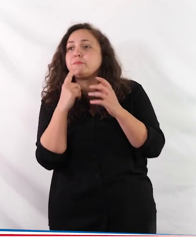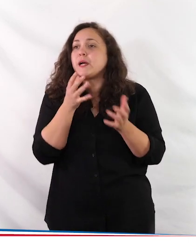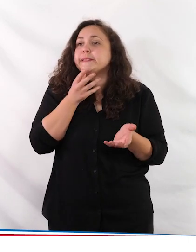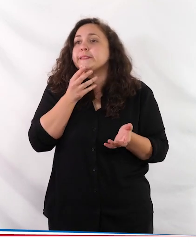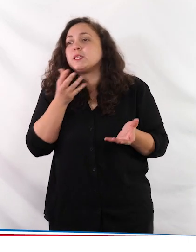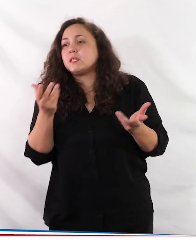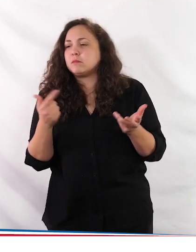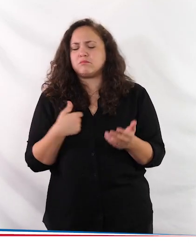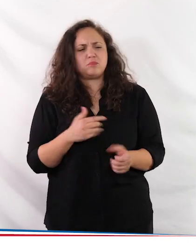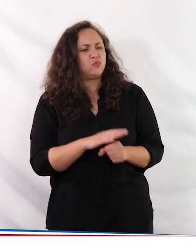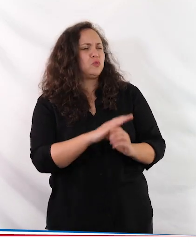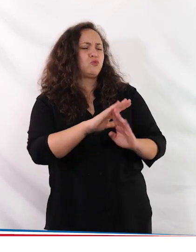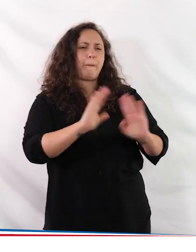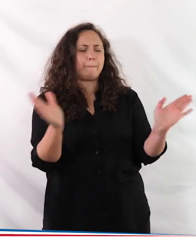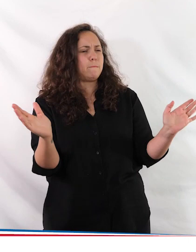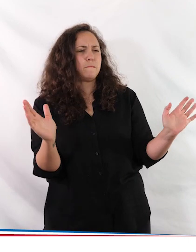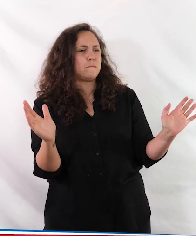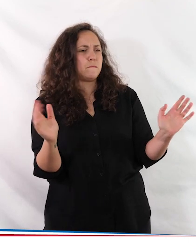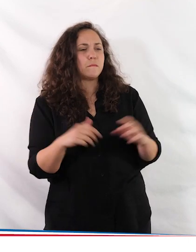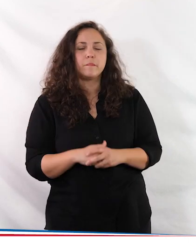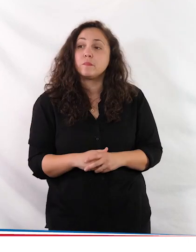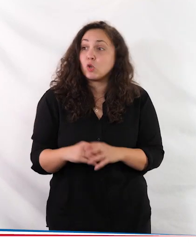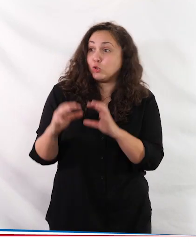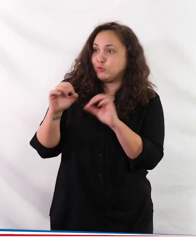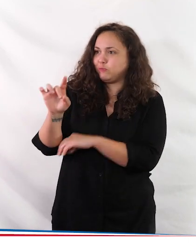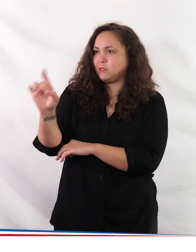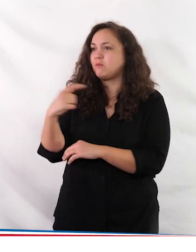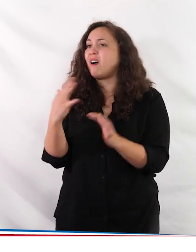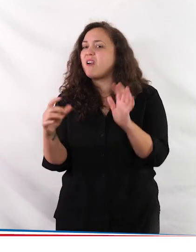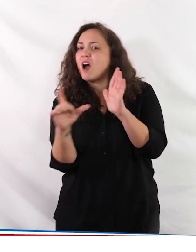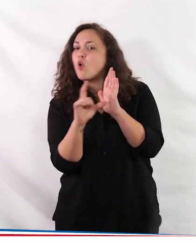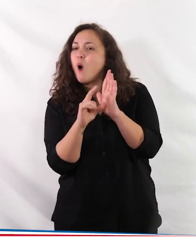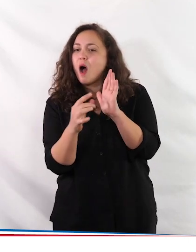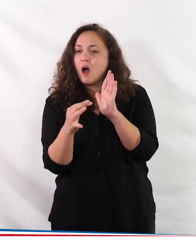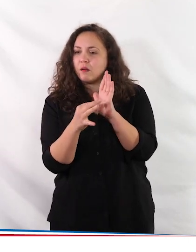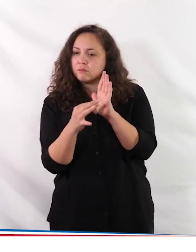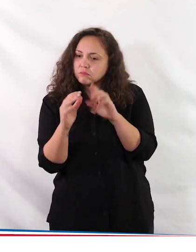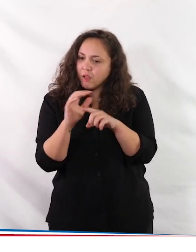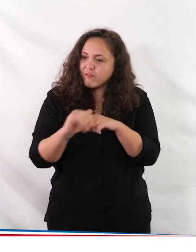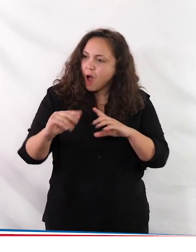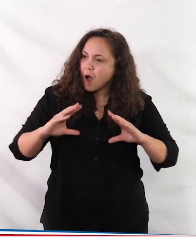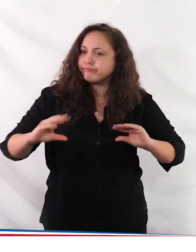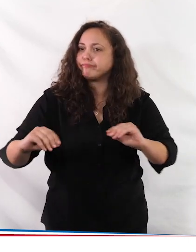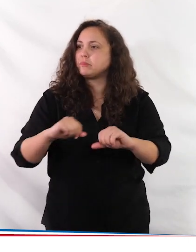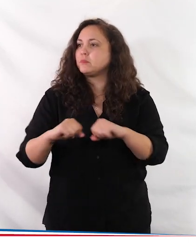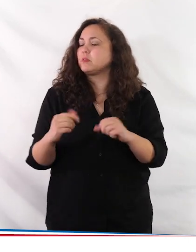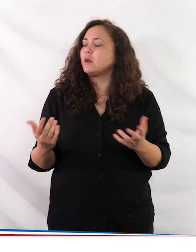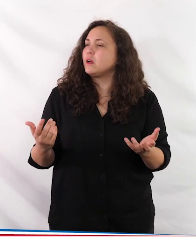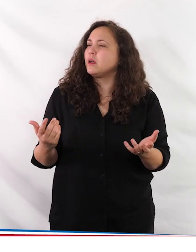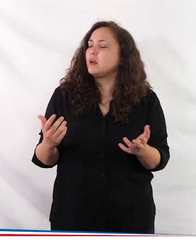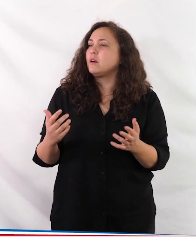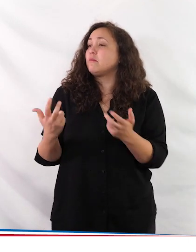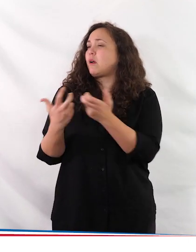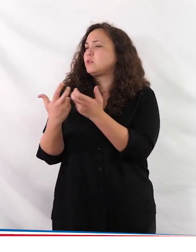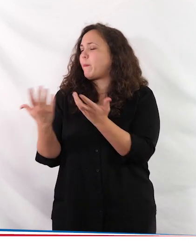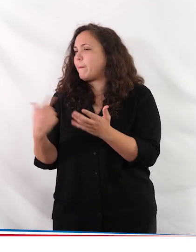ou parce qu'il n'y a pas la technique pour l'appliquer », ça suffit. Justement, je vais vous interroger sur la loi qui n'est pas appliquée ou du moins qui